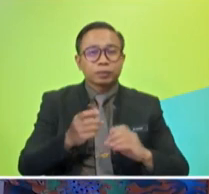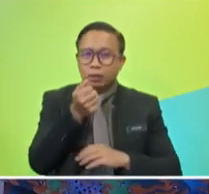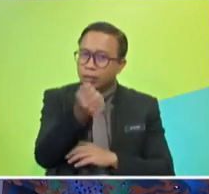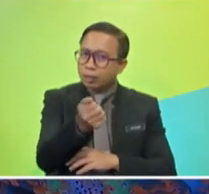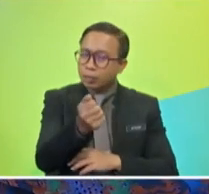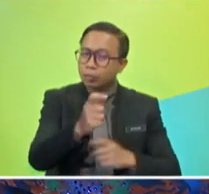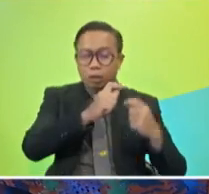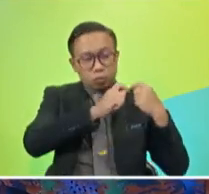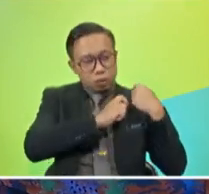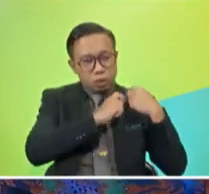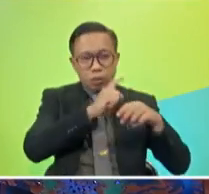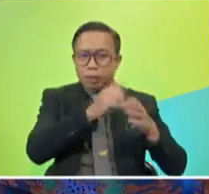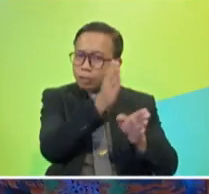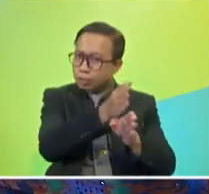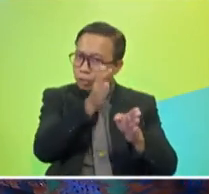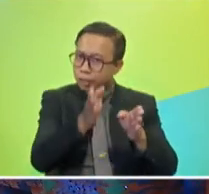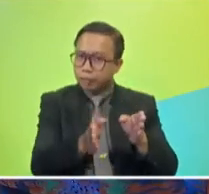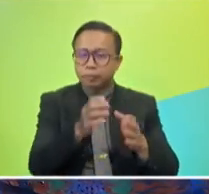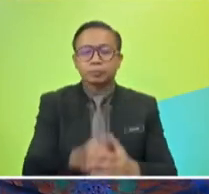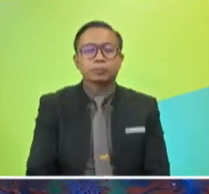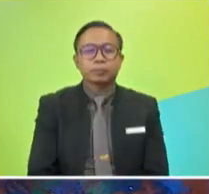bertanggung jawab terhadap Jiran